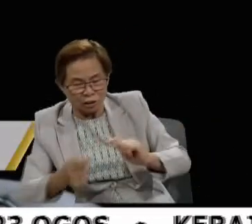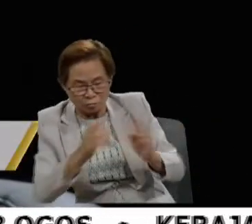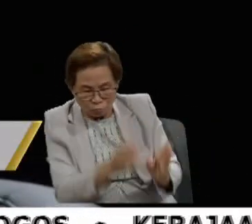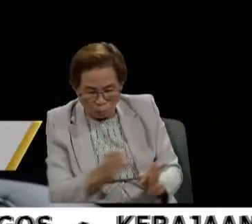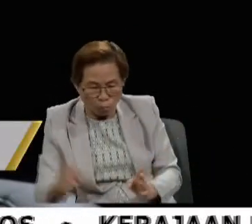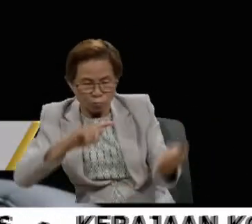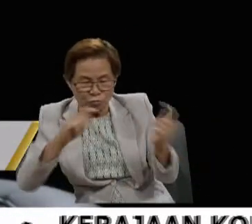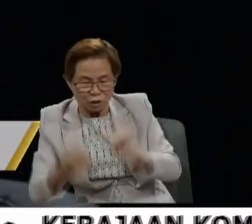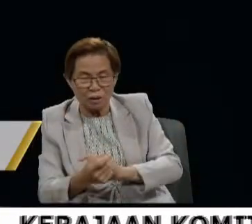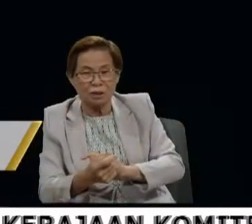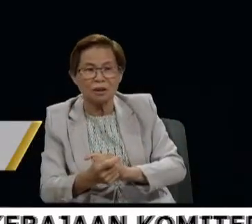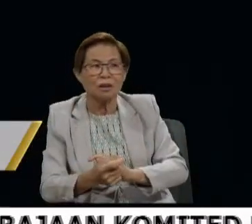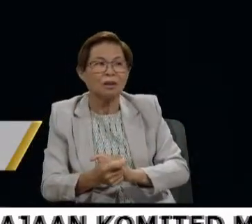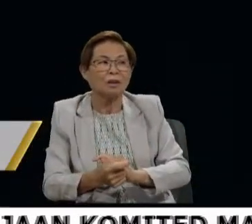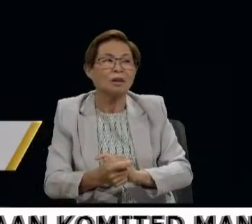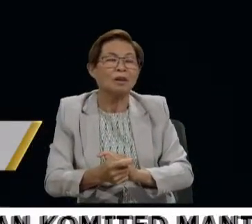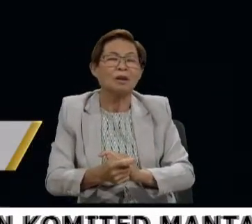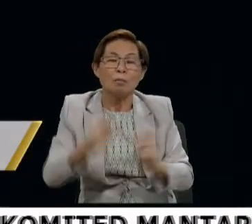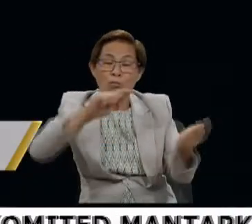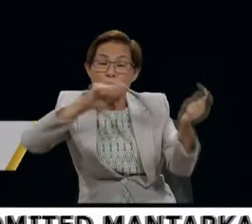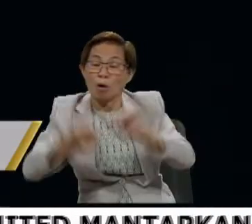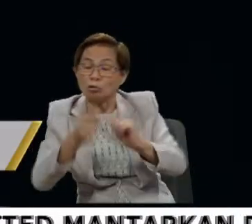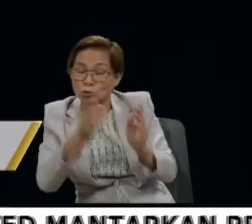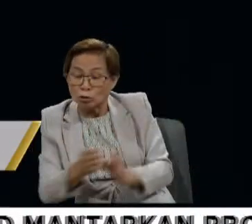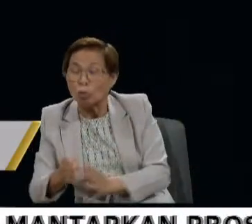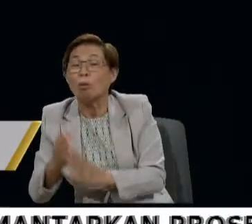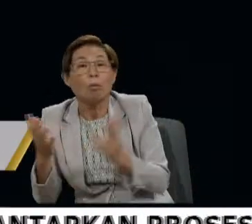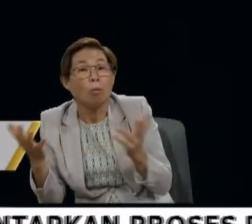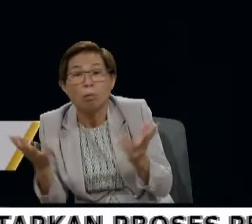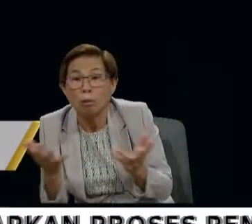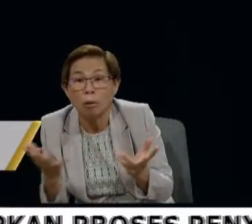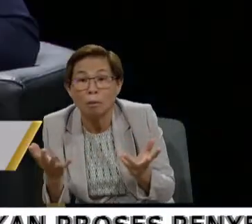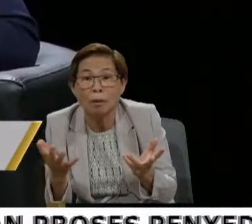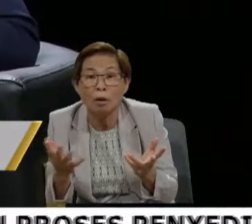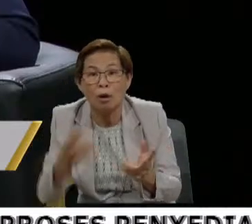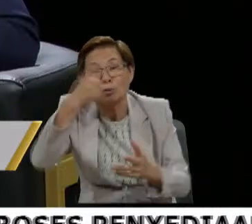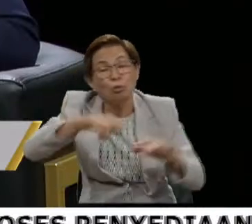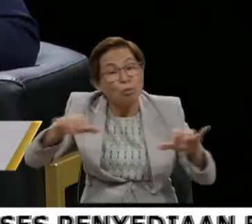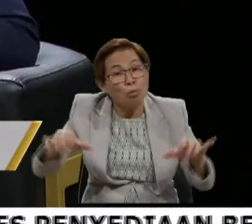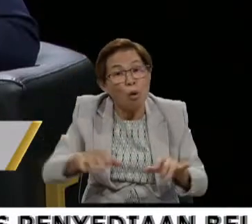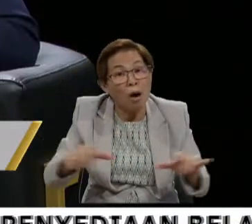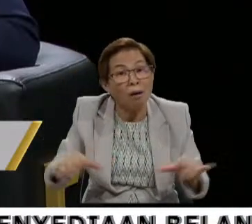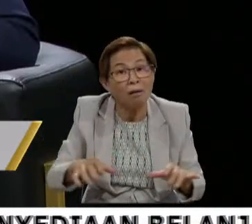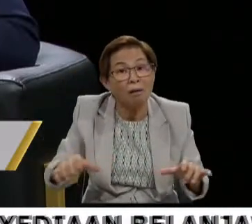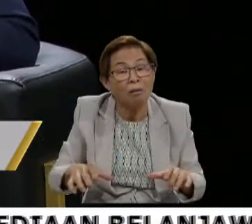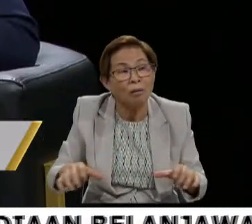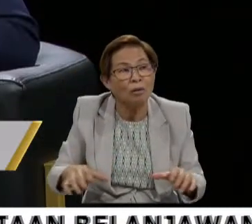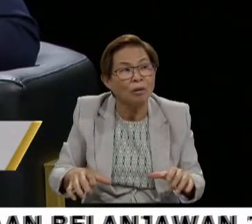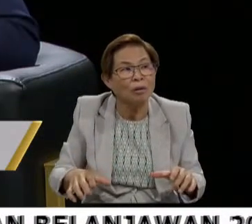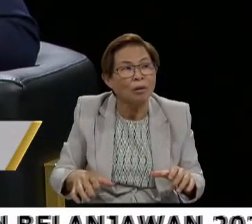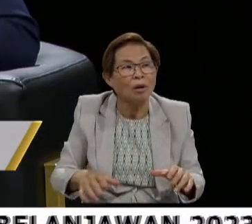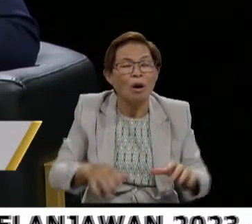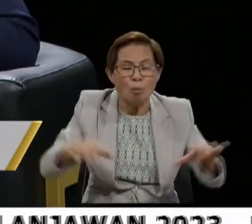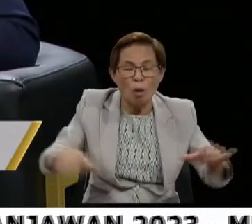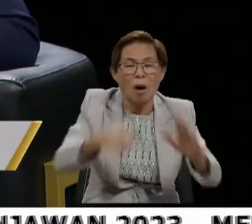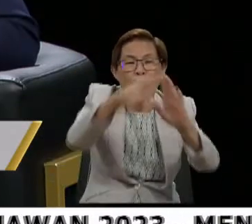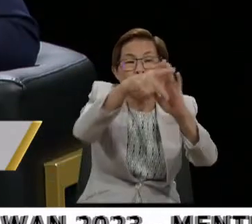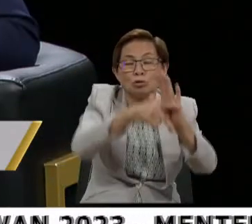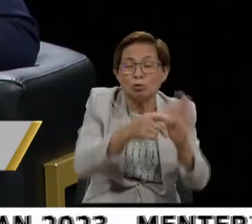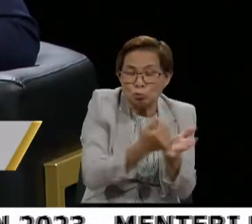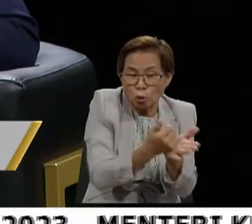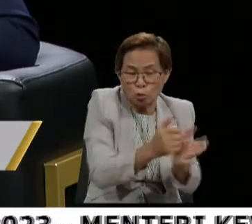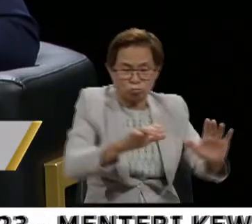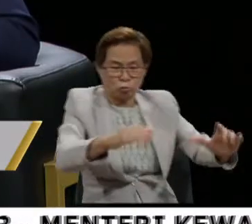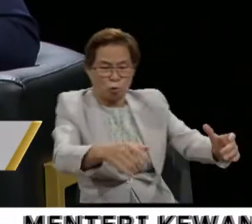struktur salah satu pembahan struktur itu ialah untuk membuat polisi-polisi yang menolong